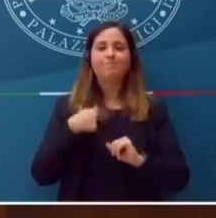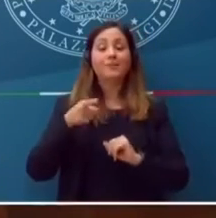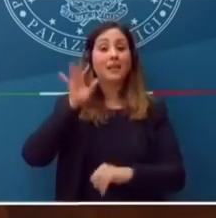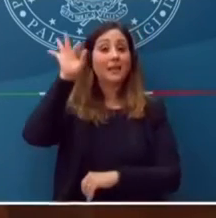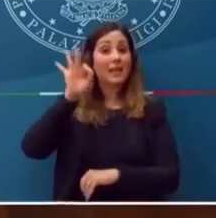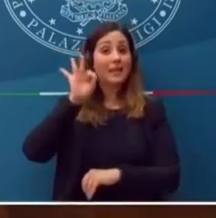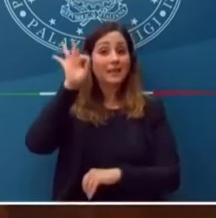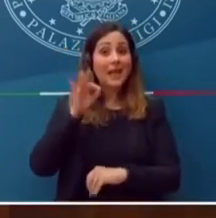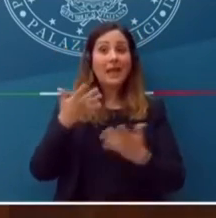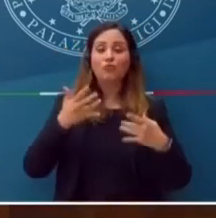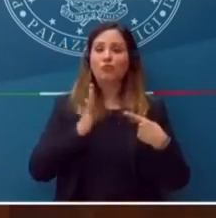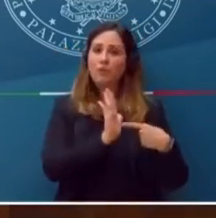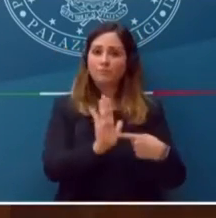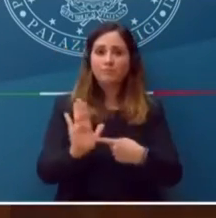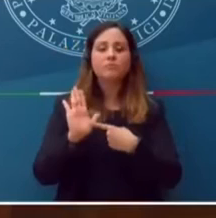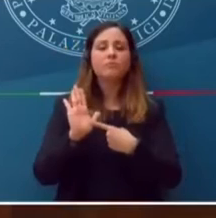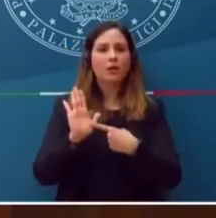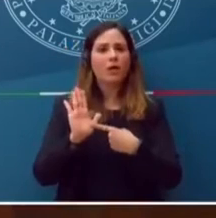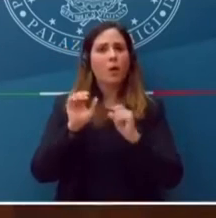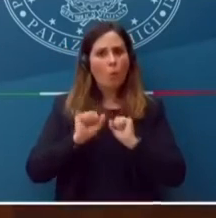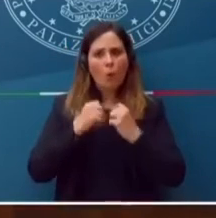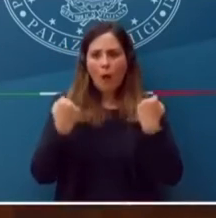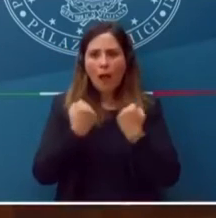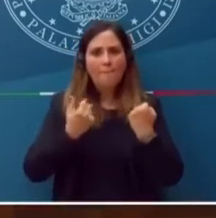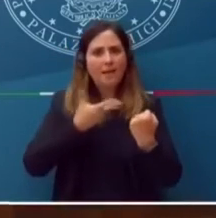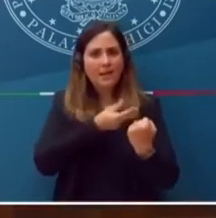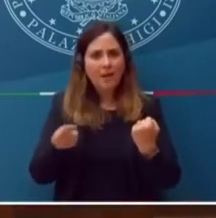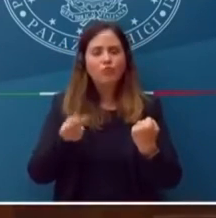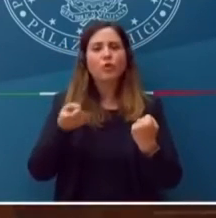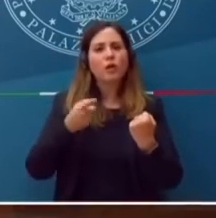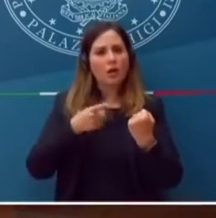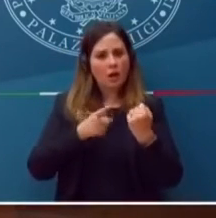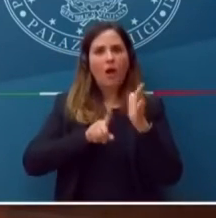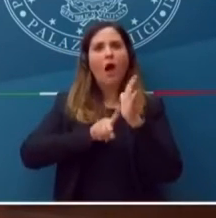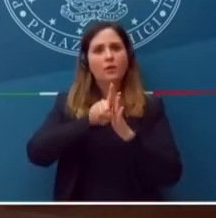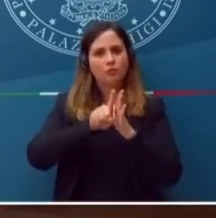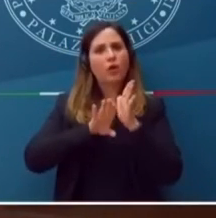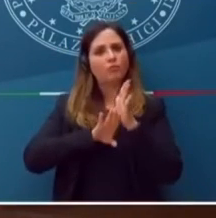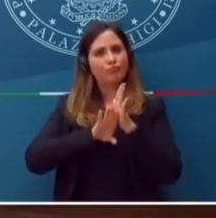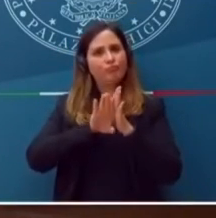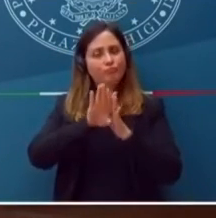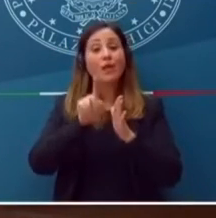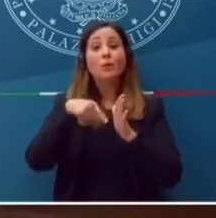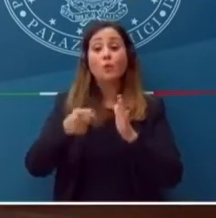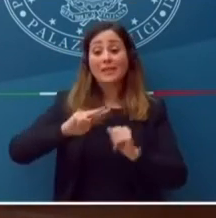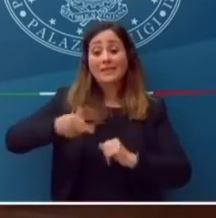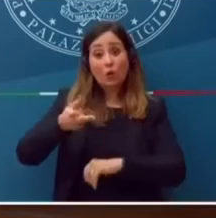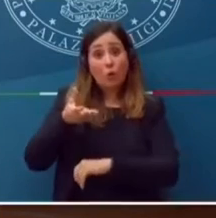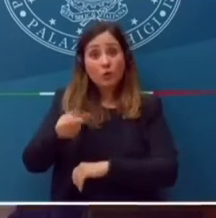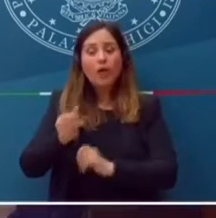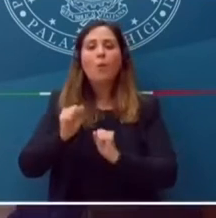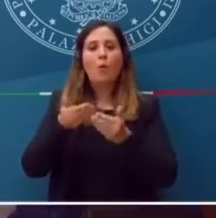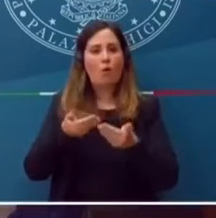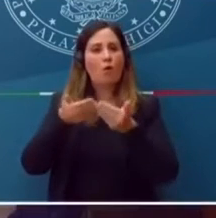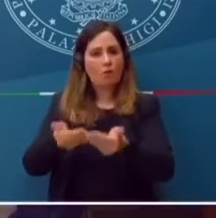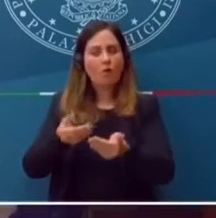dimostrato come si possa avere successo con la campagna vaccinale anche rimandando la seconda dose. C'è una